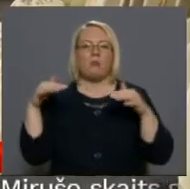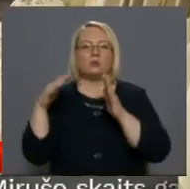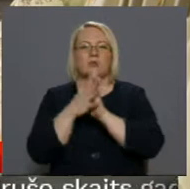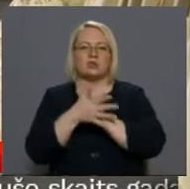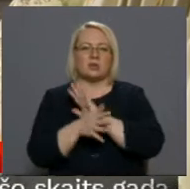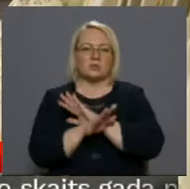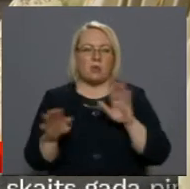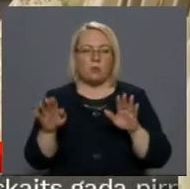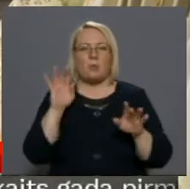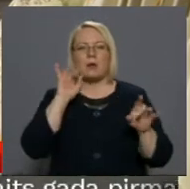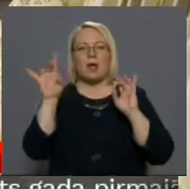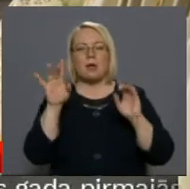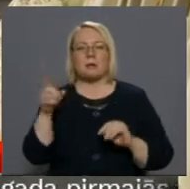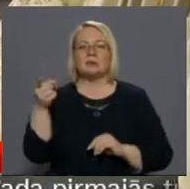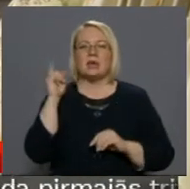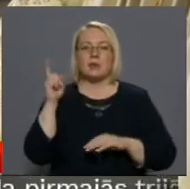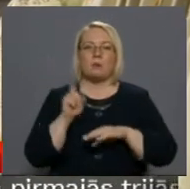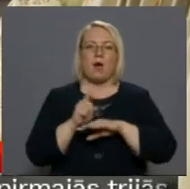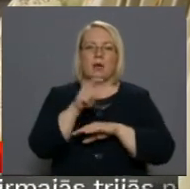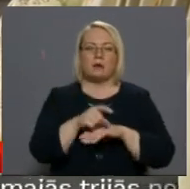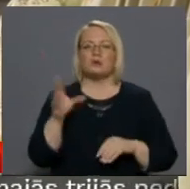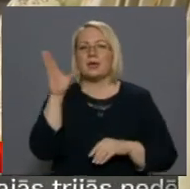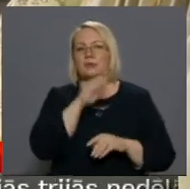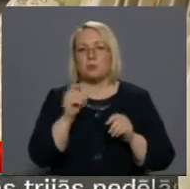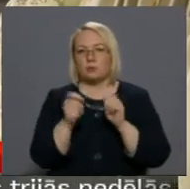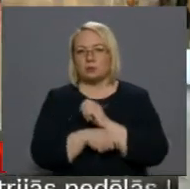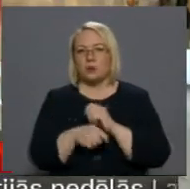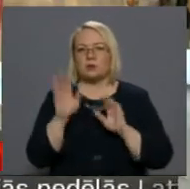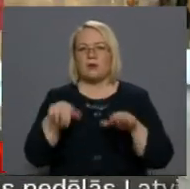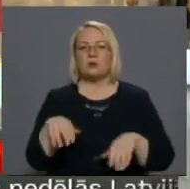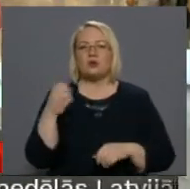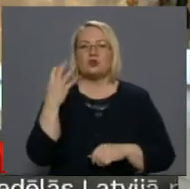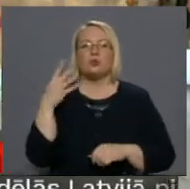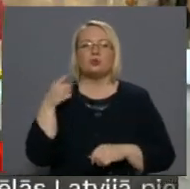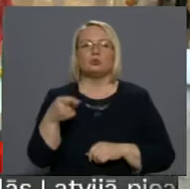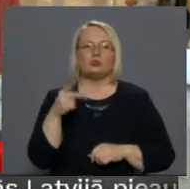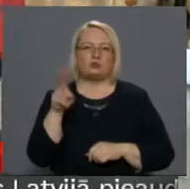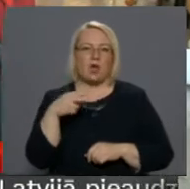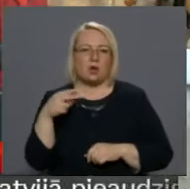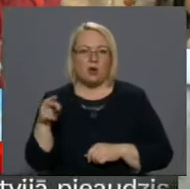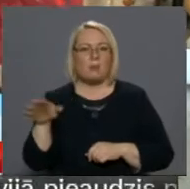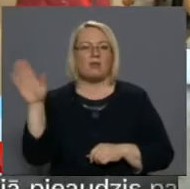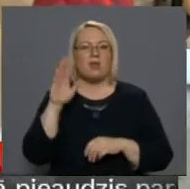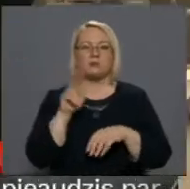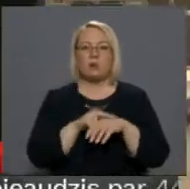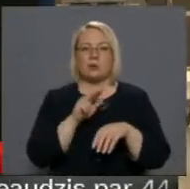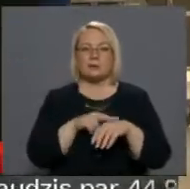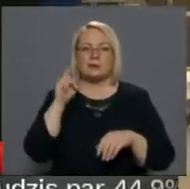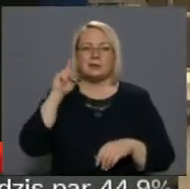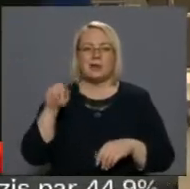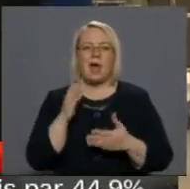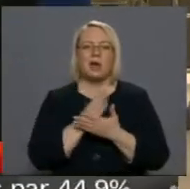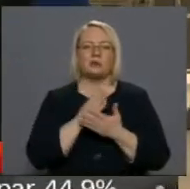nebūtu. Par reklāmas aizliegumu pārkāpšanu iespējamais sots var sasniegt 14 000 eiro, savukārt valsts policijas pārziņā